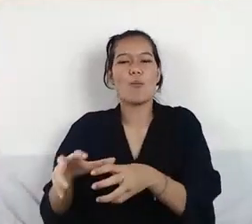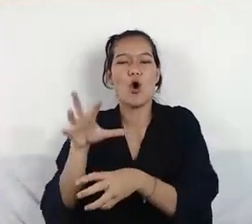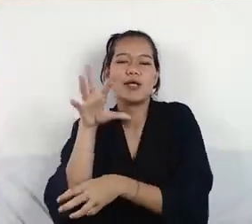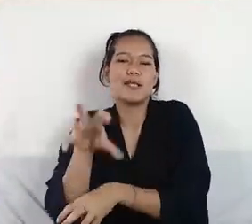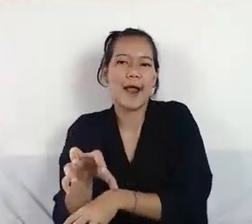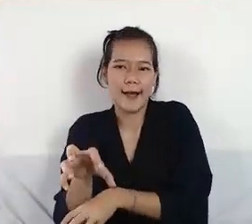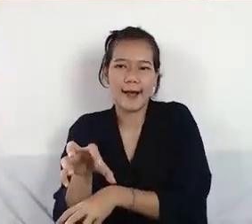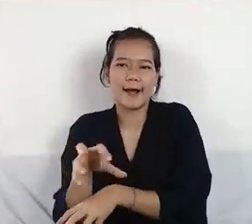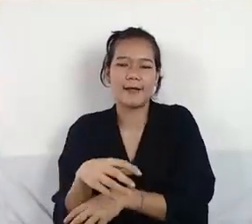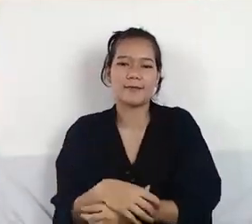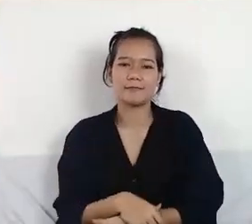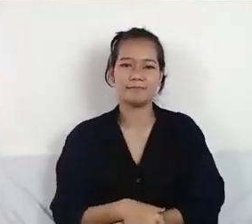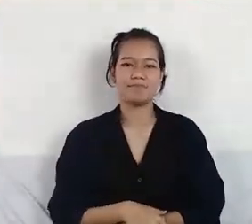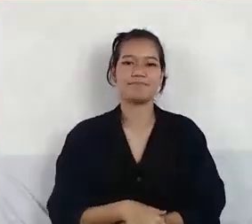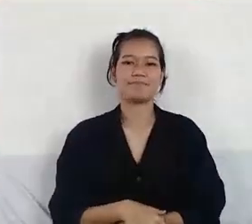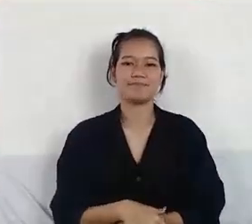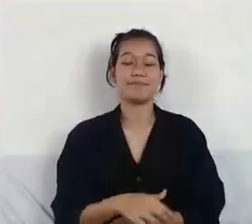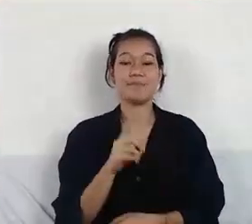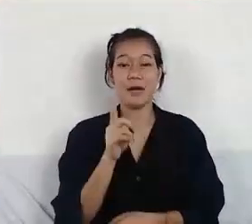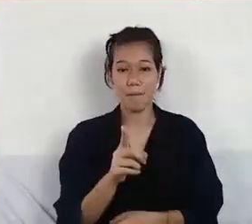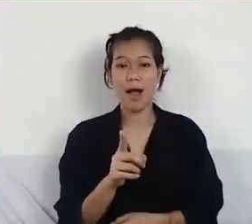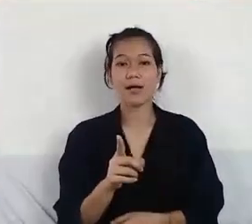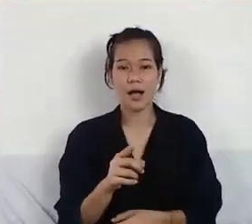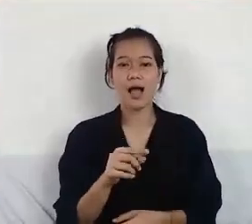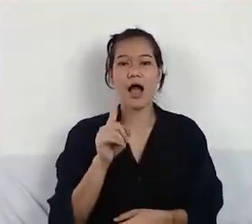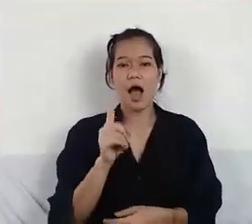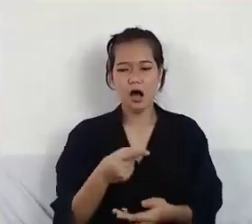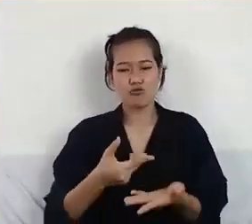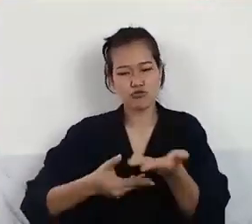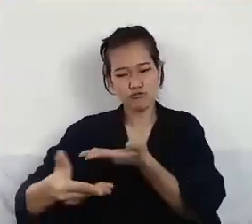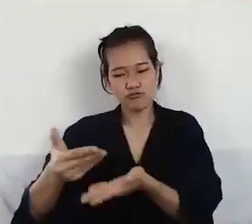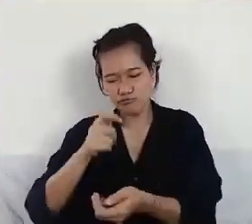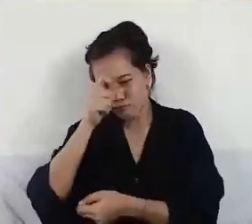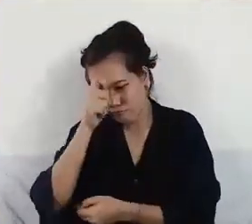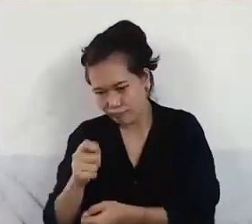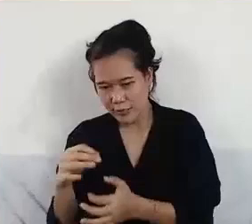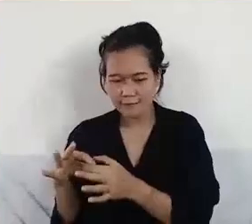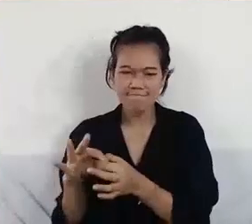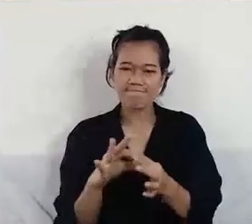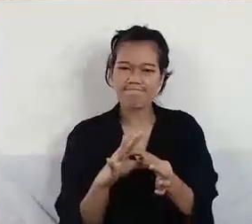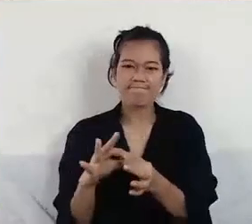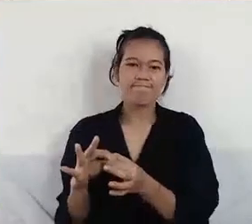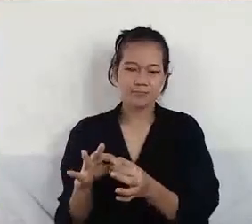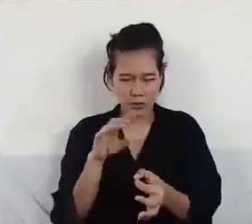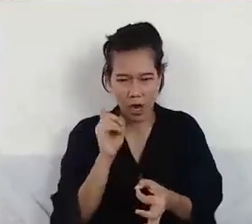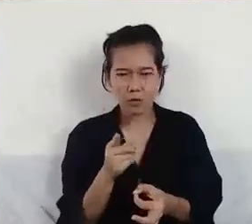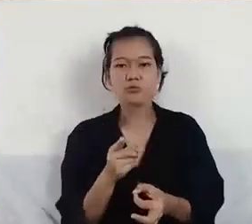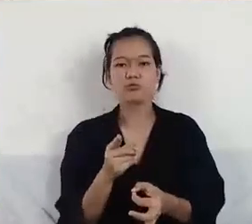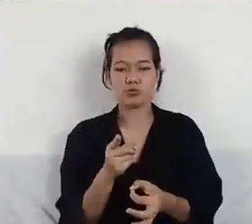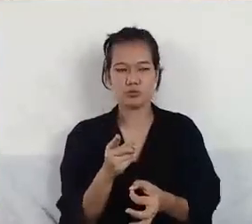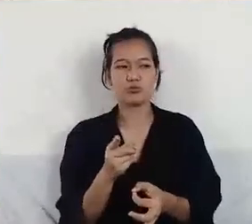serigala. Maka saling memperlengkapilah, saling bekerja samalah,